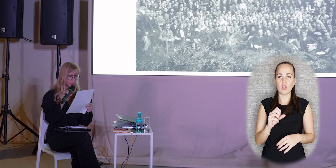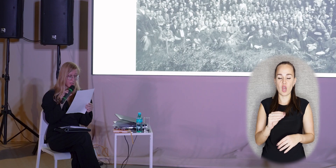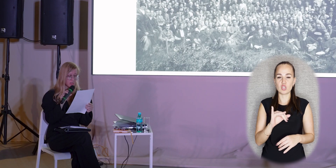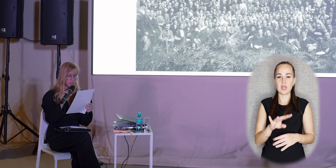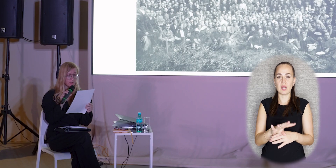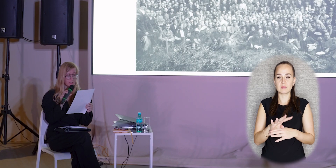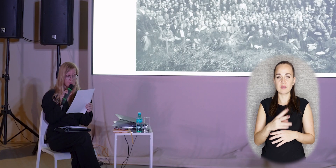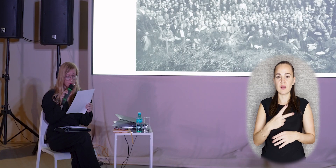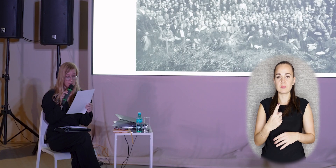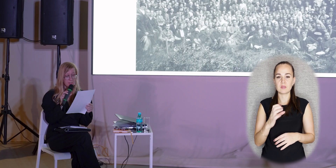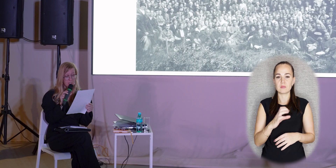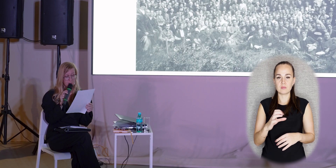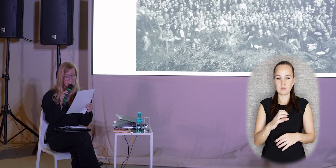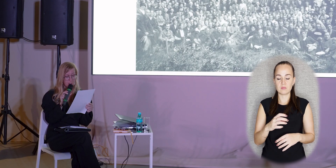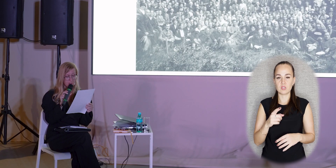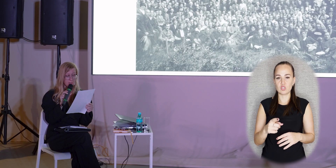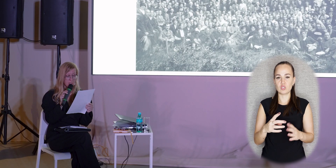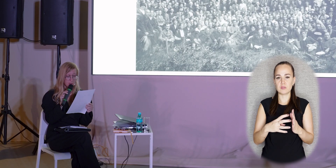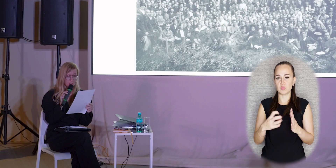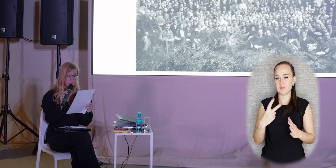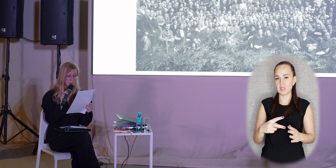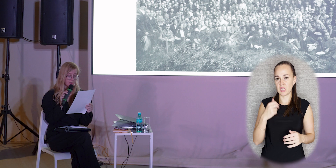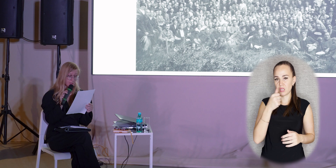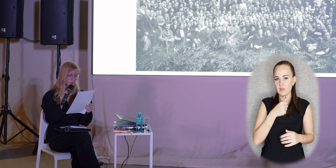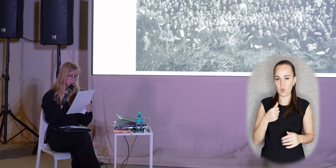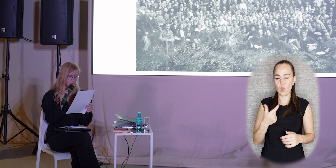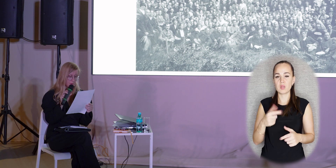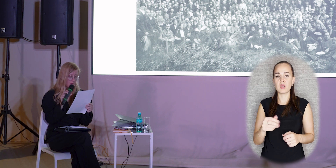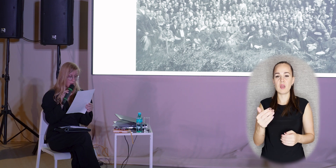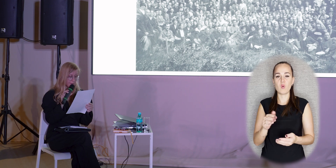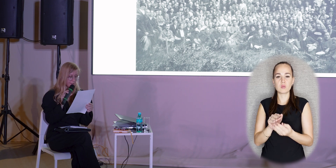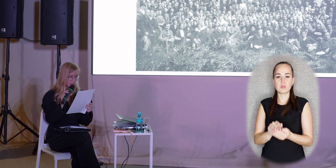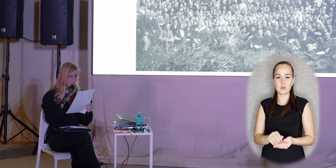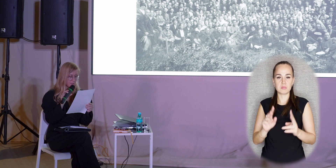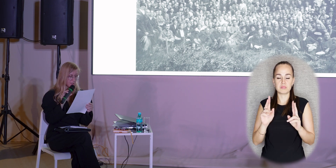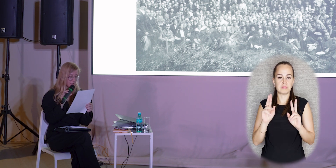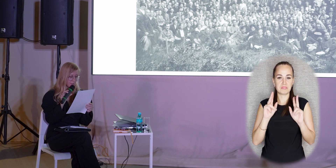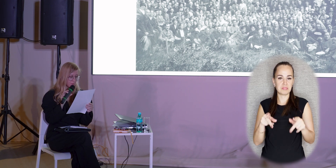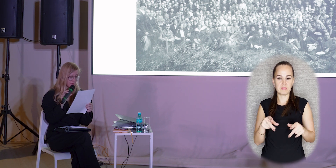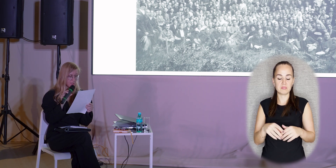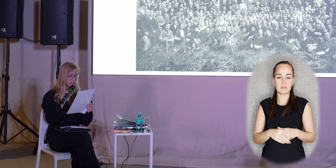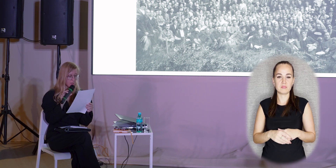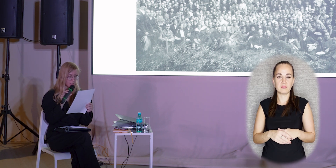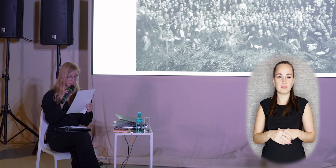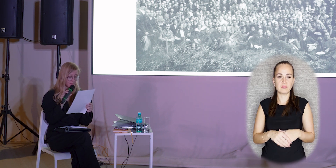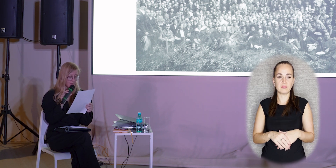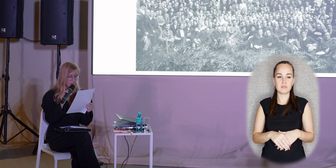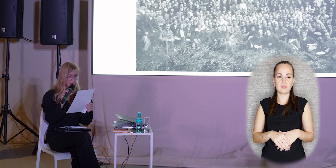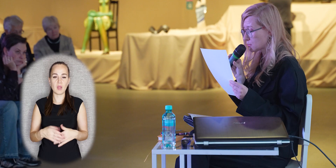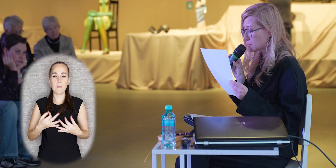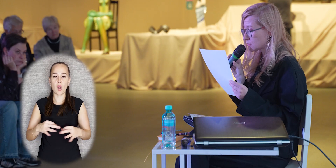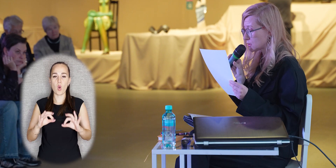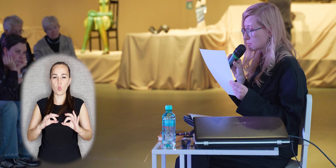белопольского шпионажа денежными средствами. Расстрелян 21 сентября 1920 года. Данных о месте захоронения в деле не имеется.